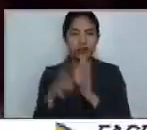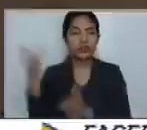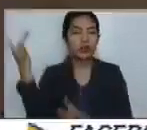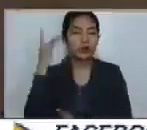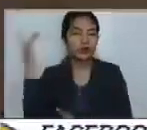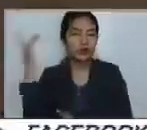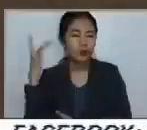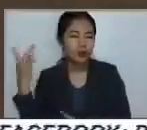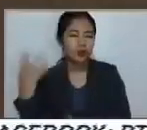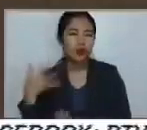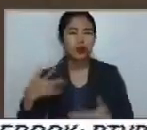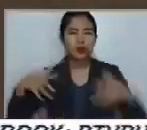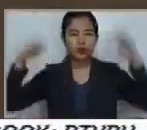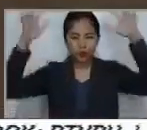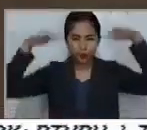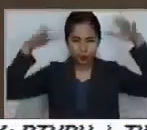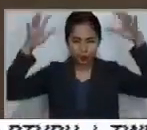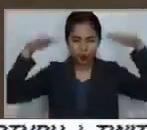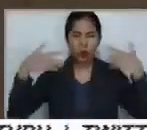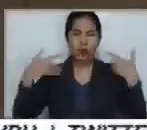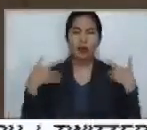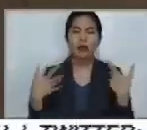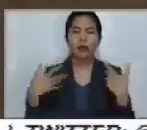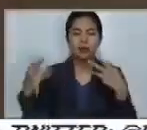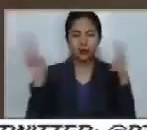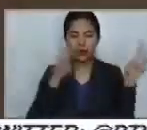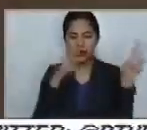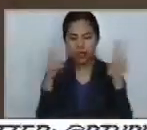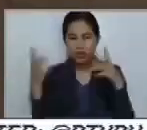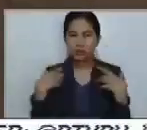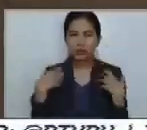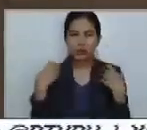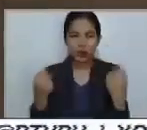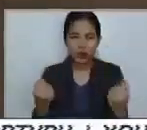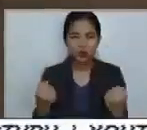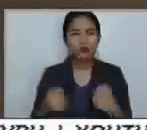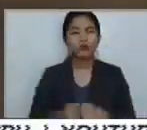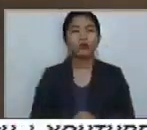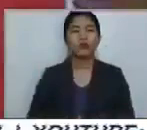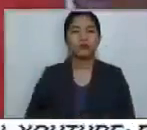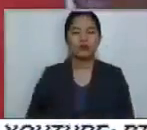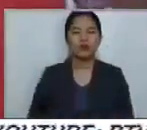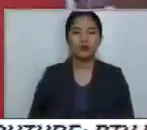na pamahalaan at Municipal Disaster Risk Reduction and Management Office